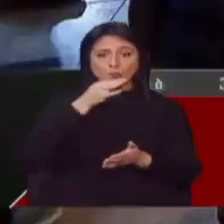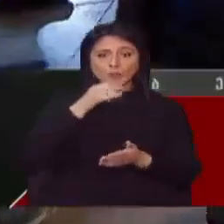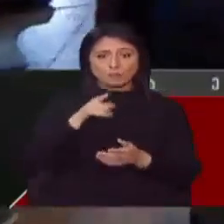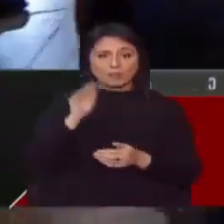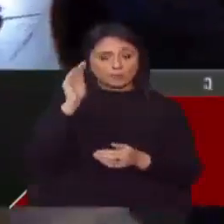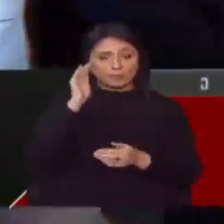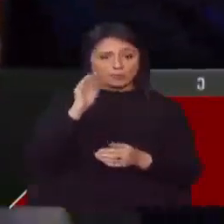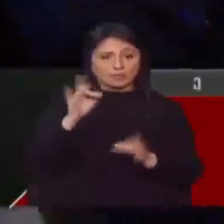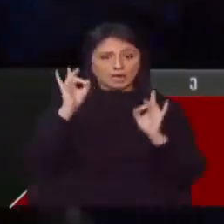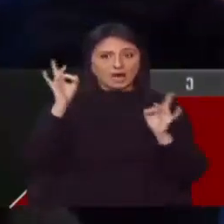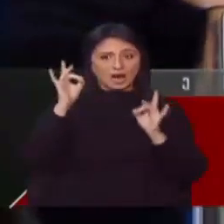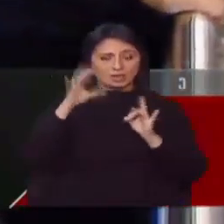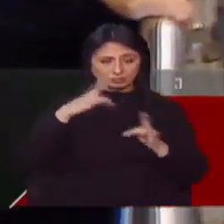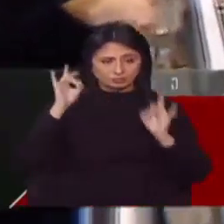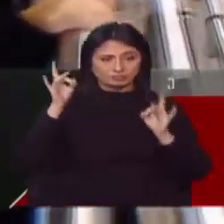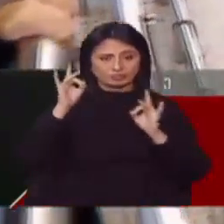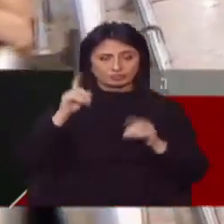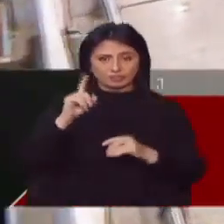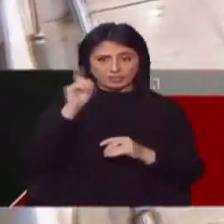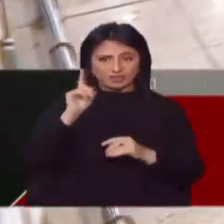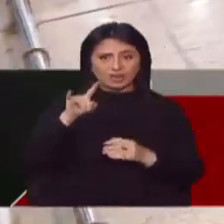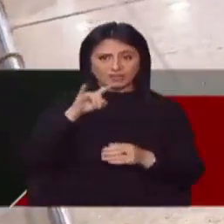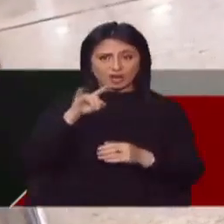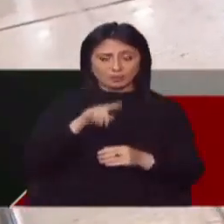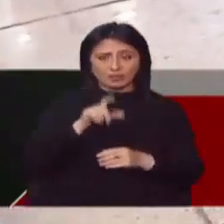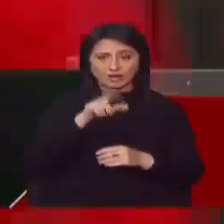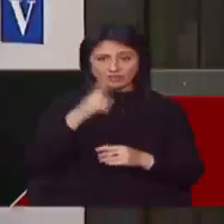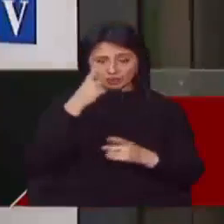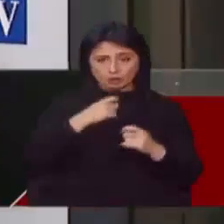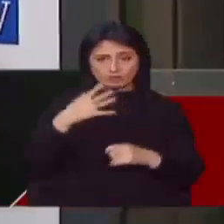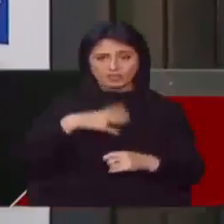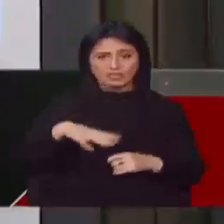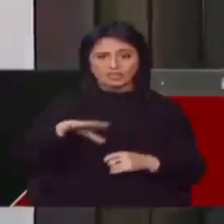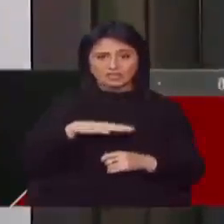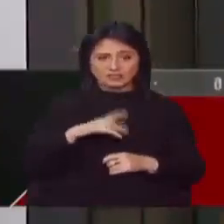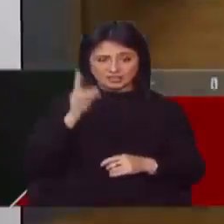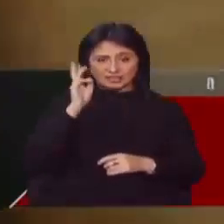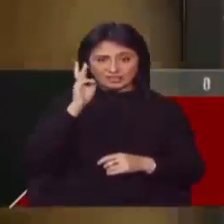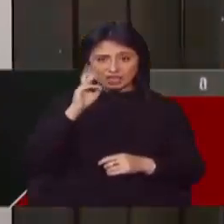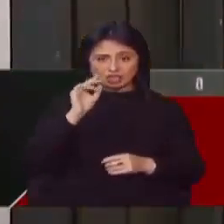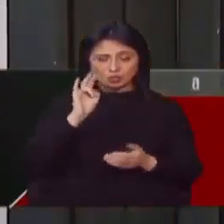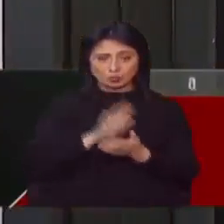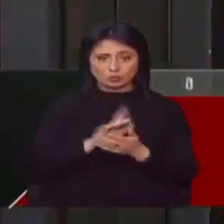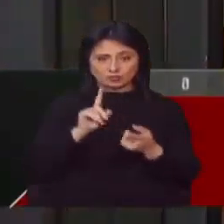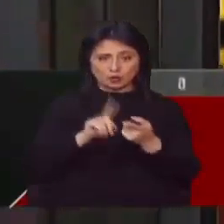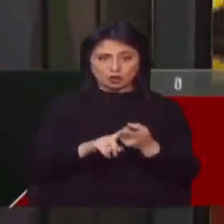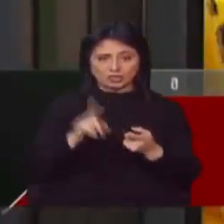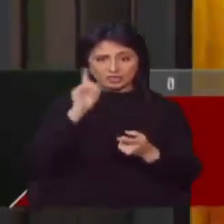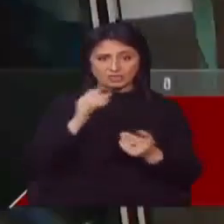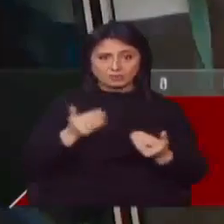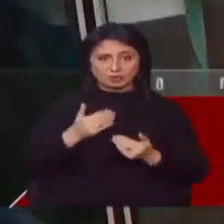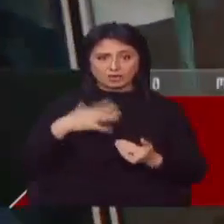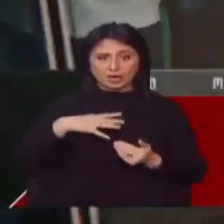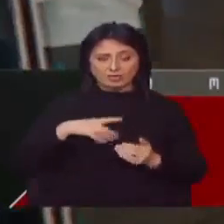მათ მოისმინეს განგაშის სიგნალიც თელ-ავივის აეროპორტში. მგზავრების ცნობით საქართველოს საელჩო მუდმივ კონტაქტზეა ისრაელში